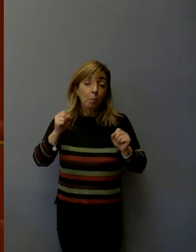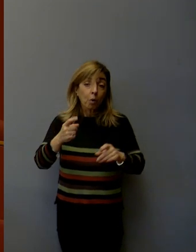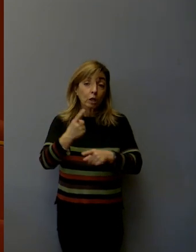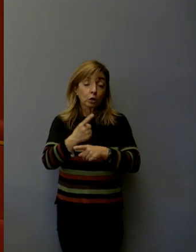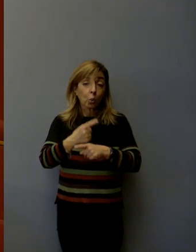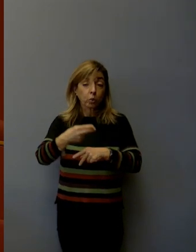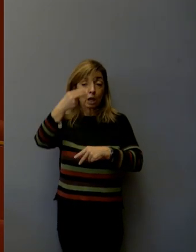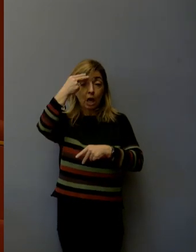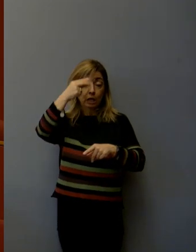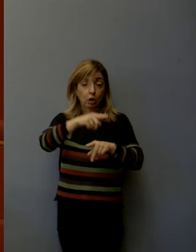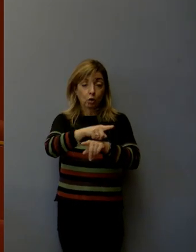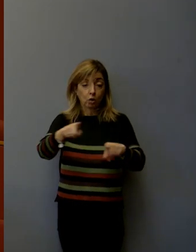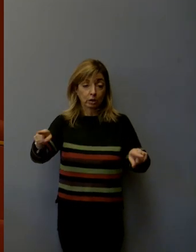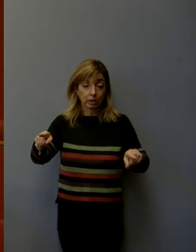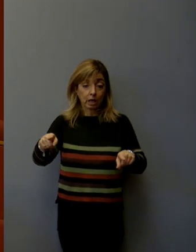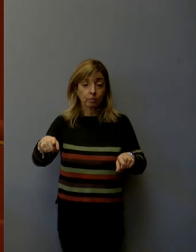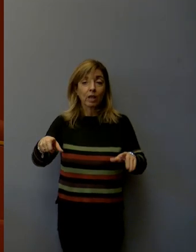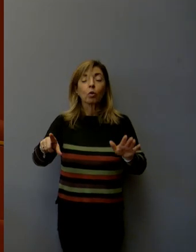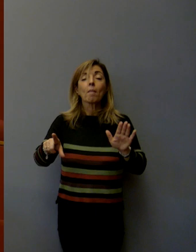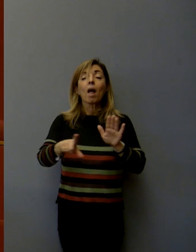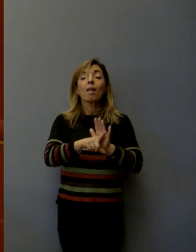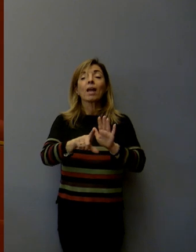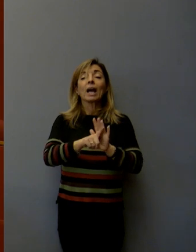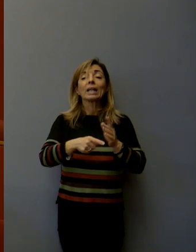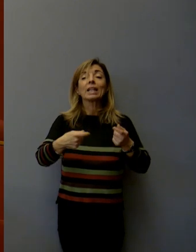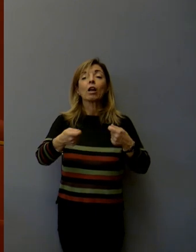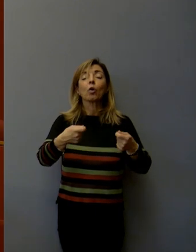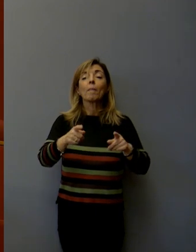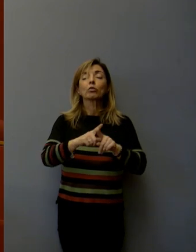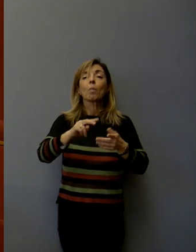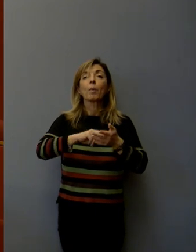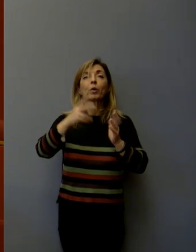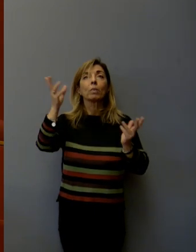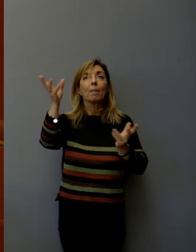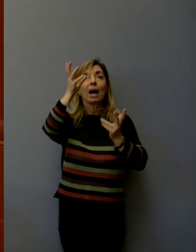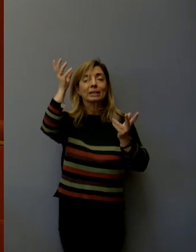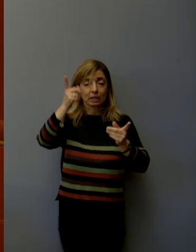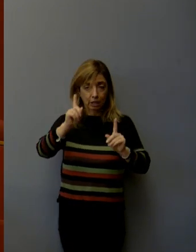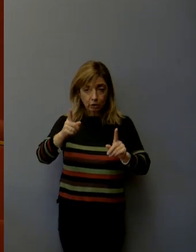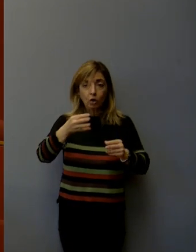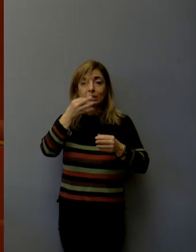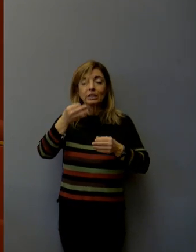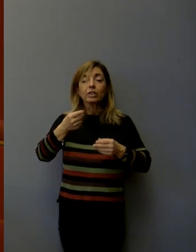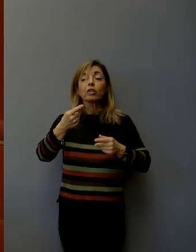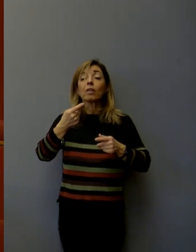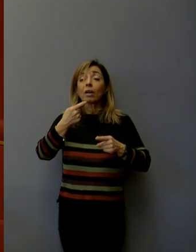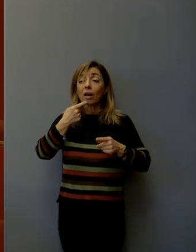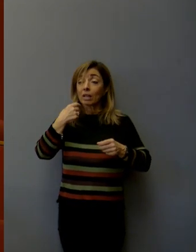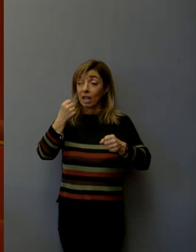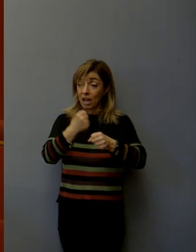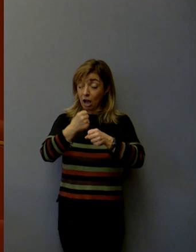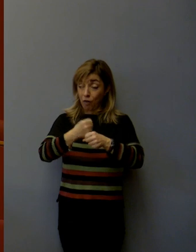non è solo un problema astratto significa tutelare coloro che legittimamente si sono